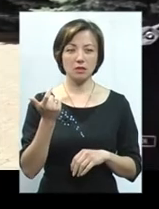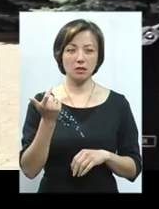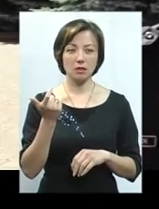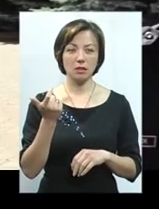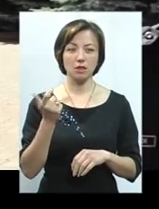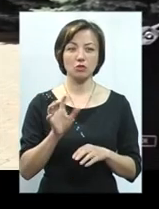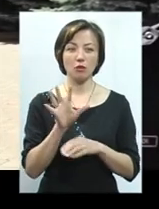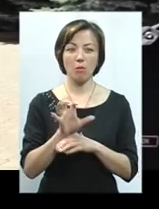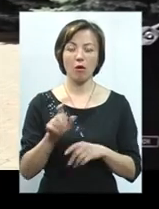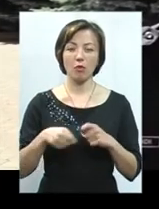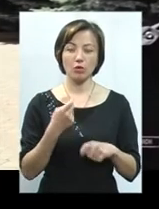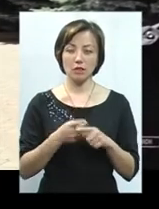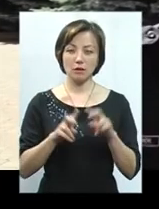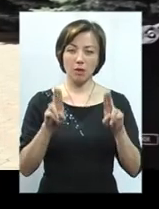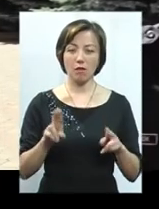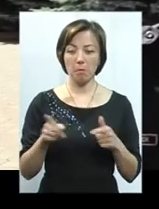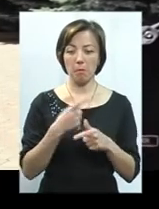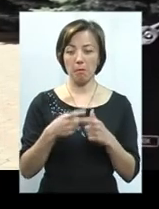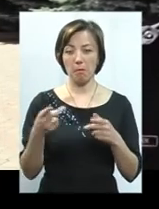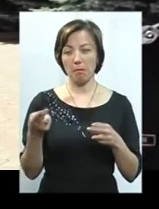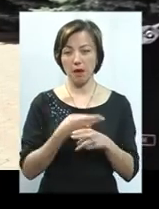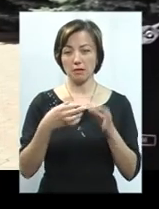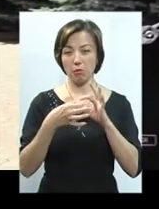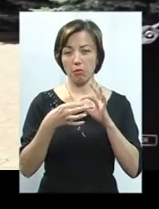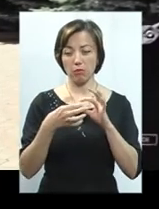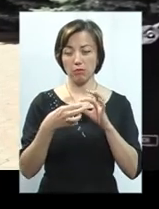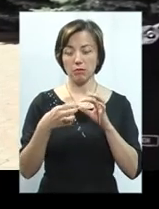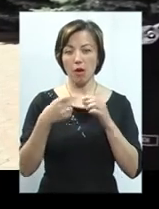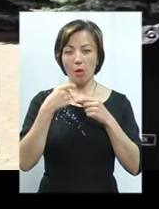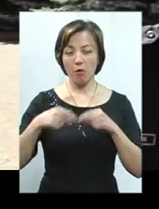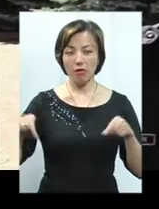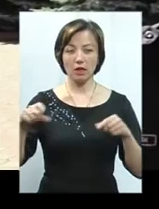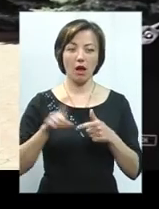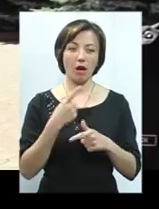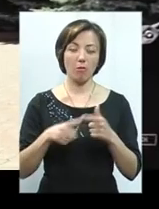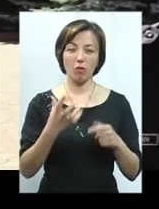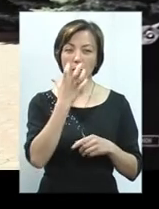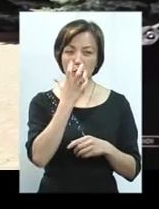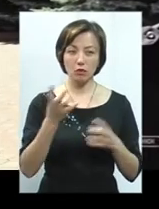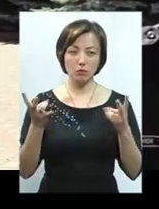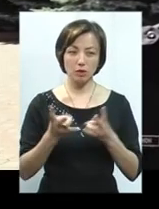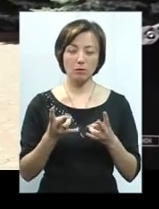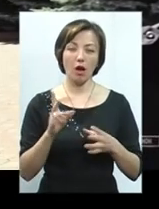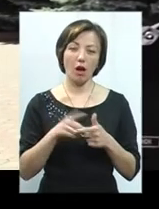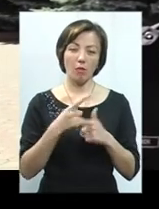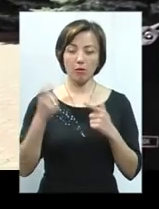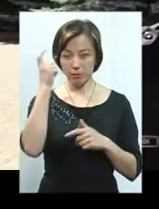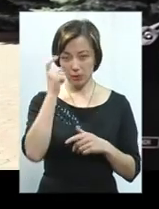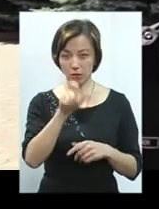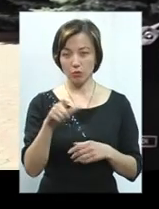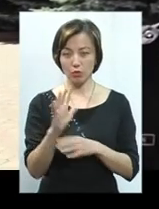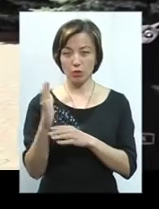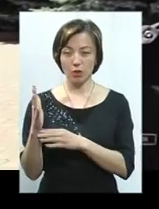правила, тобто вони були або без повідка, або без намордника собаки, який потрібен був намордник, або вони були на підпитку, тобто люди вигулювали